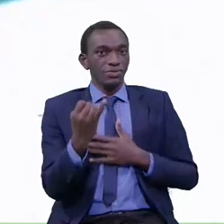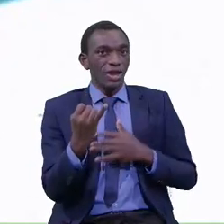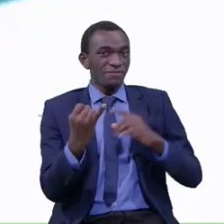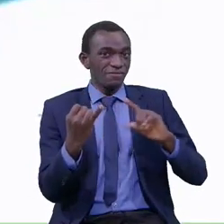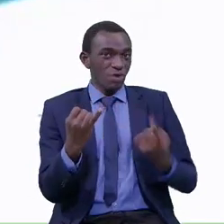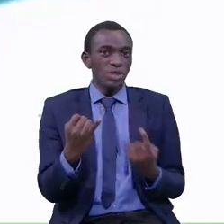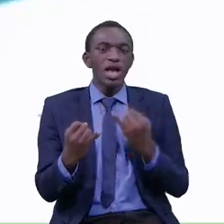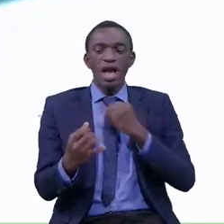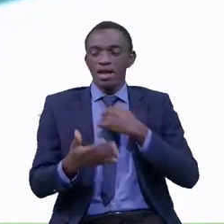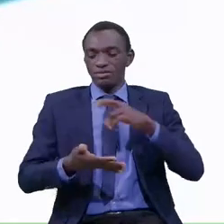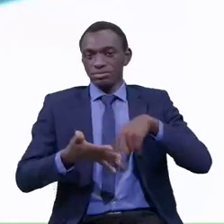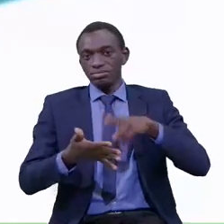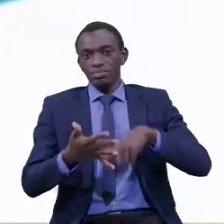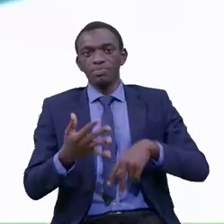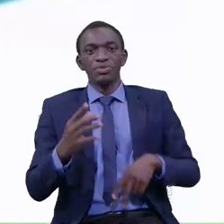je comprends,